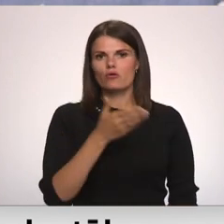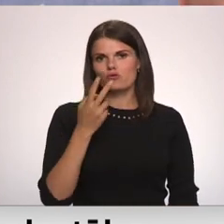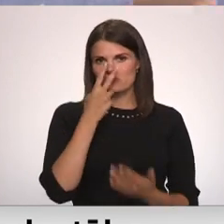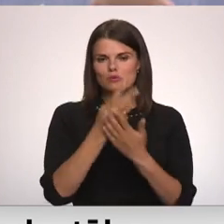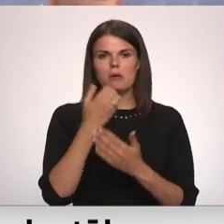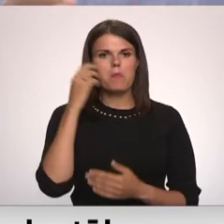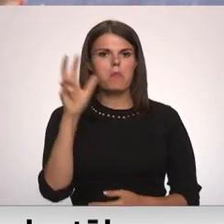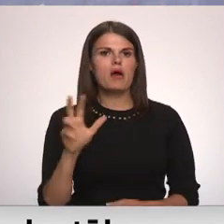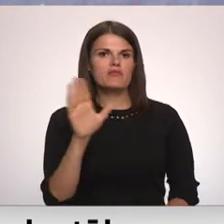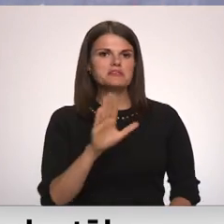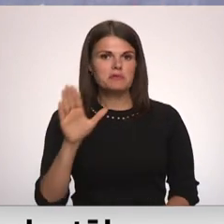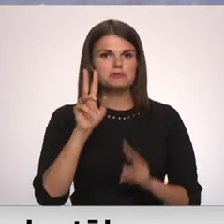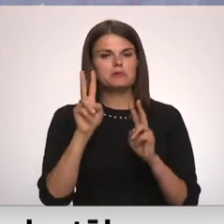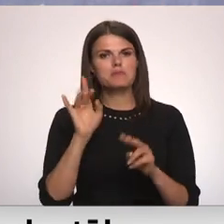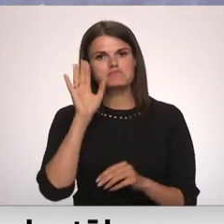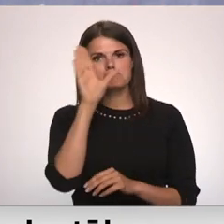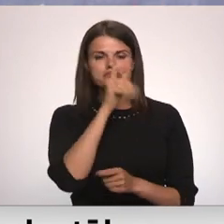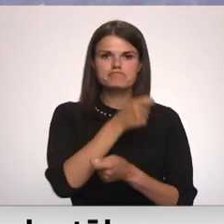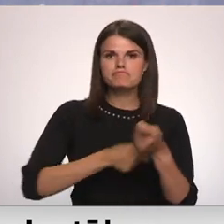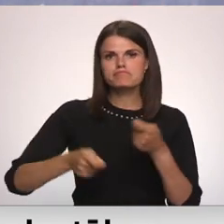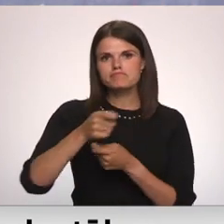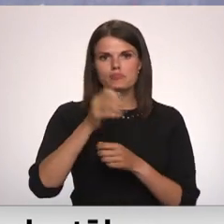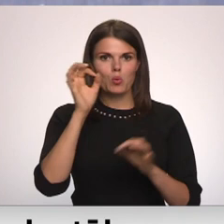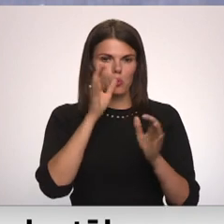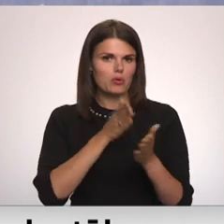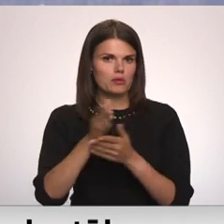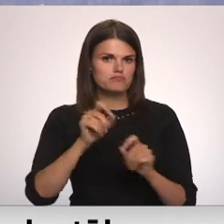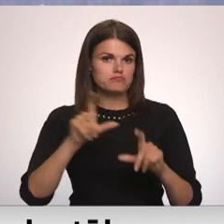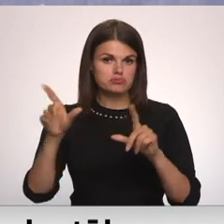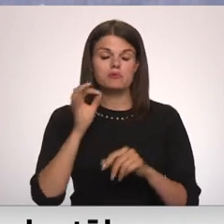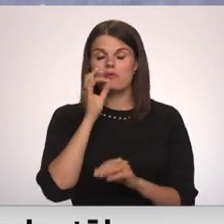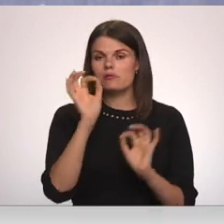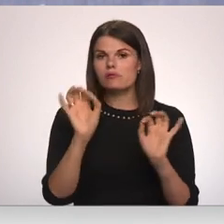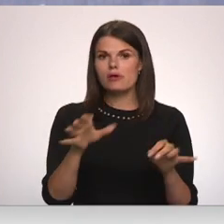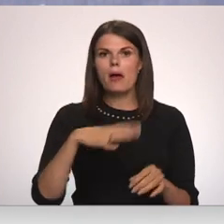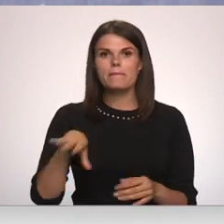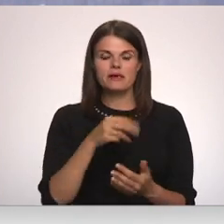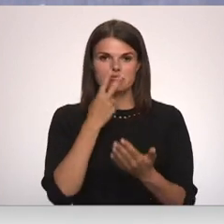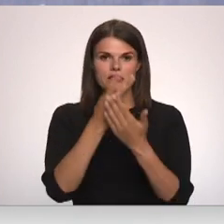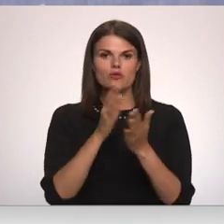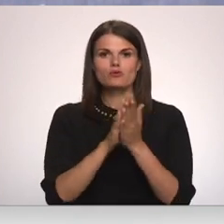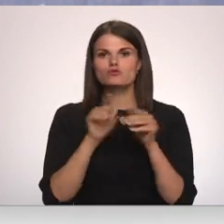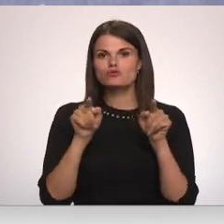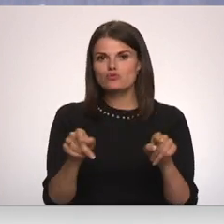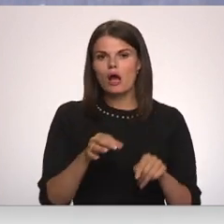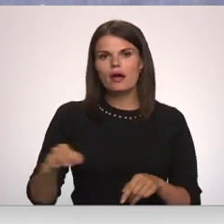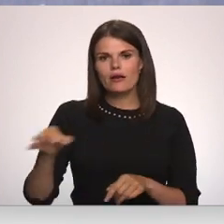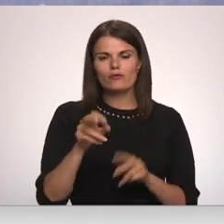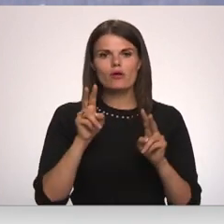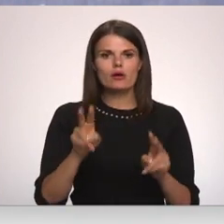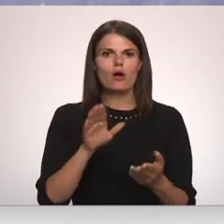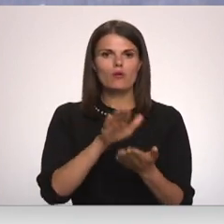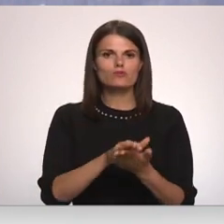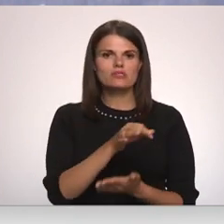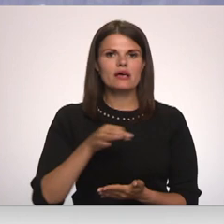Baltijas valstis kā perspektīvu tirgu uzņēmumam Google? Ļoti lielā mērā mēs raugāmies uz šo reģionu kā uz reģionu